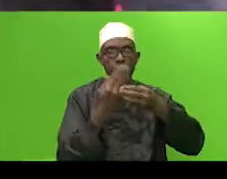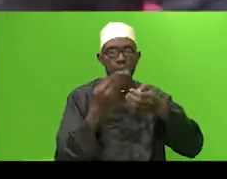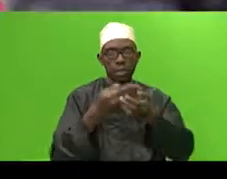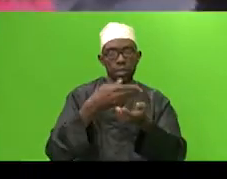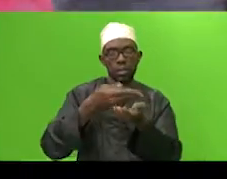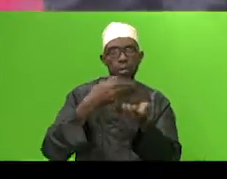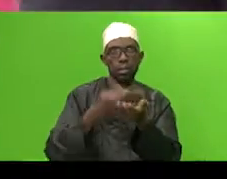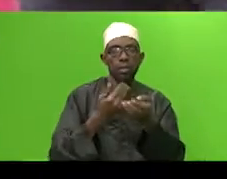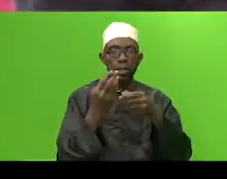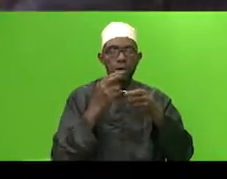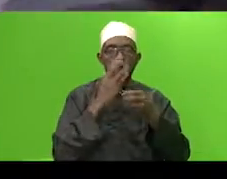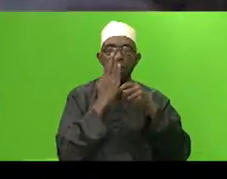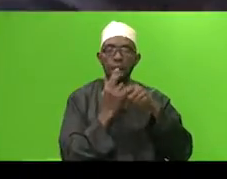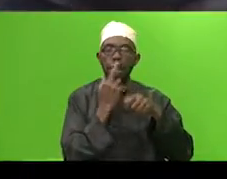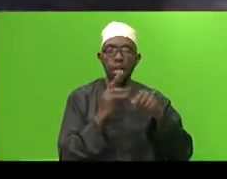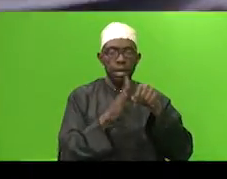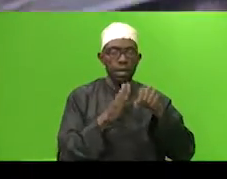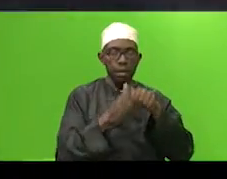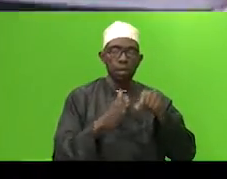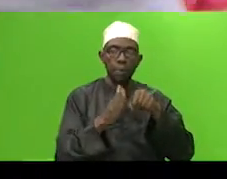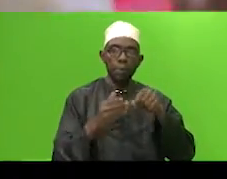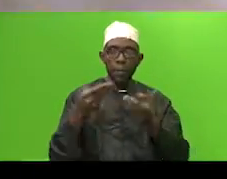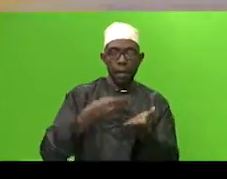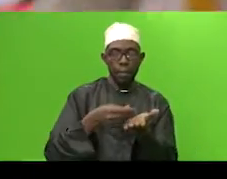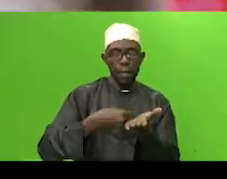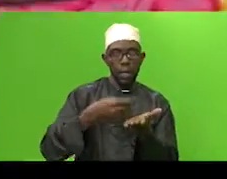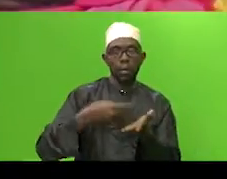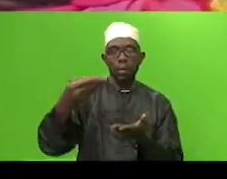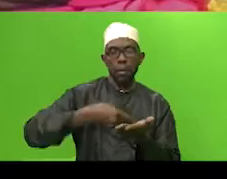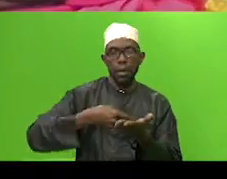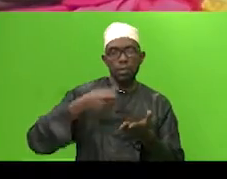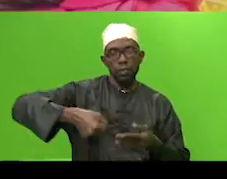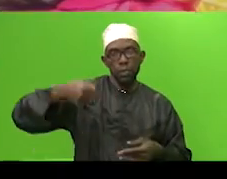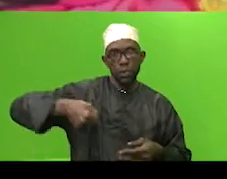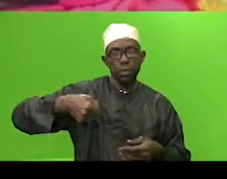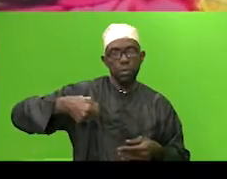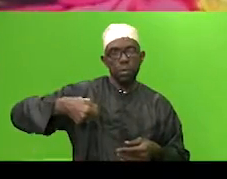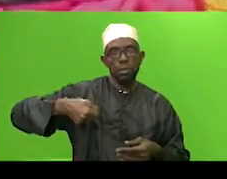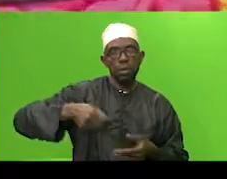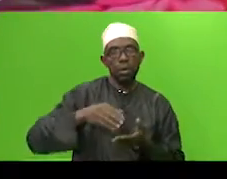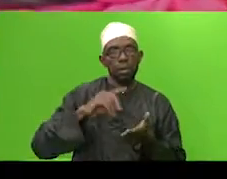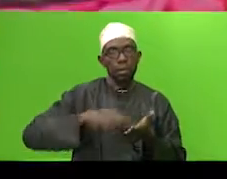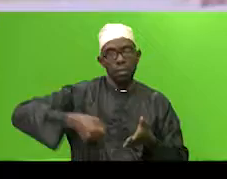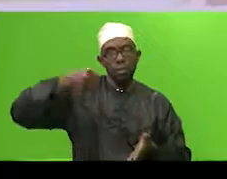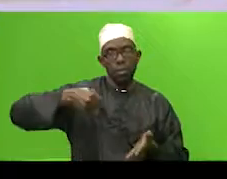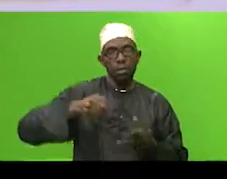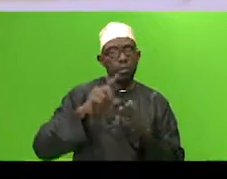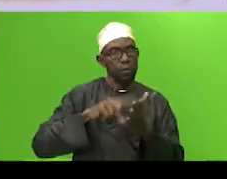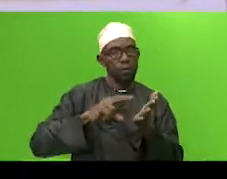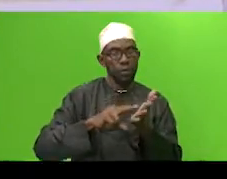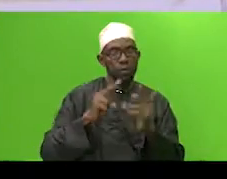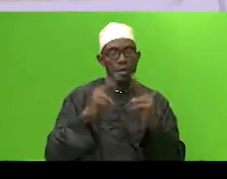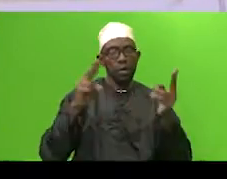pa kuwekewa. Ana pesa ya kununua mfuko, sasa hii hata mfuko iko na bei kali.